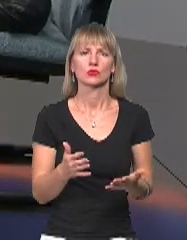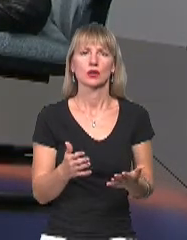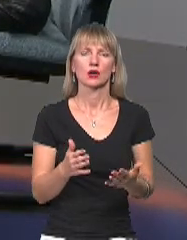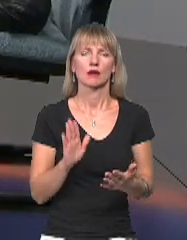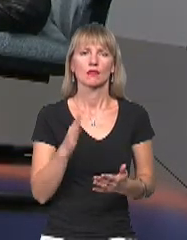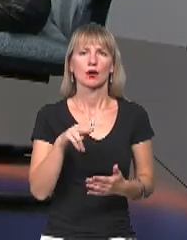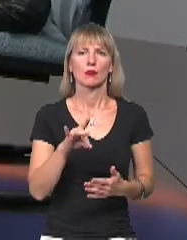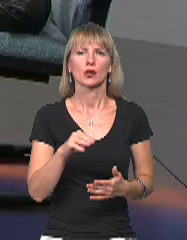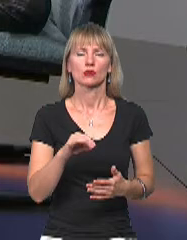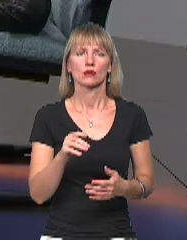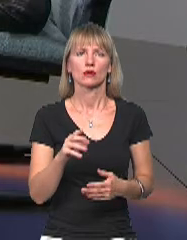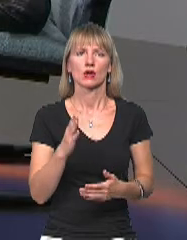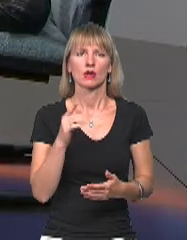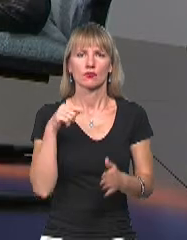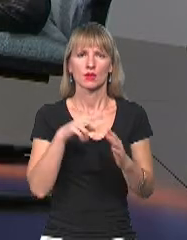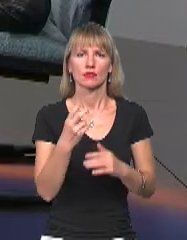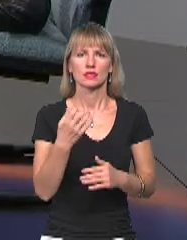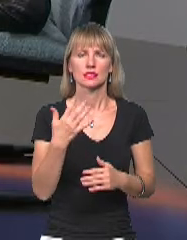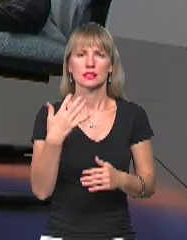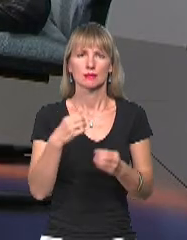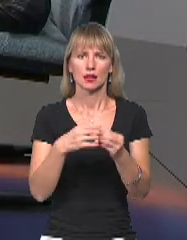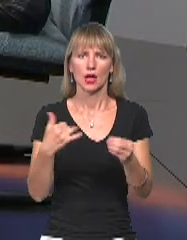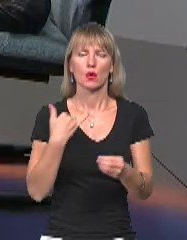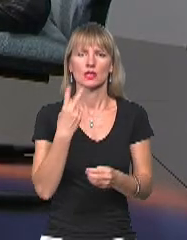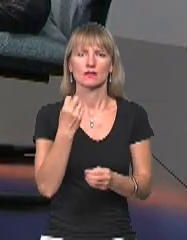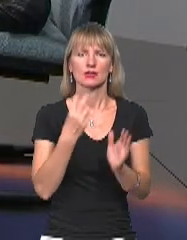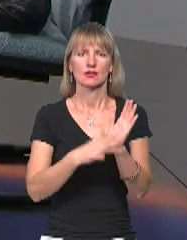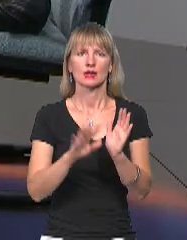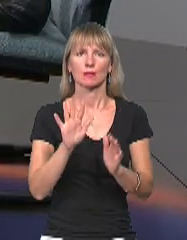притулок розрахований на 215 дітей, а в нас